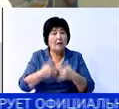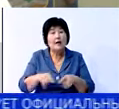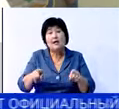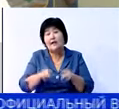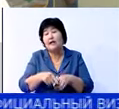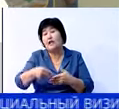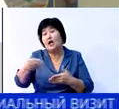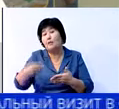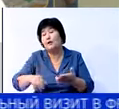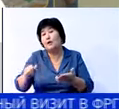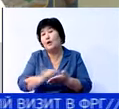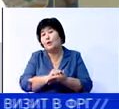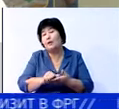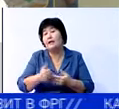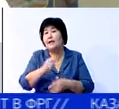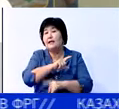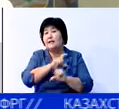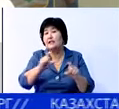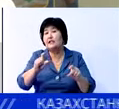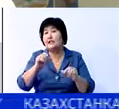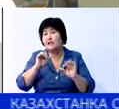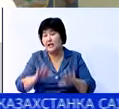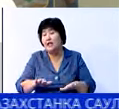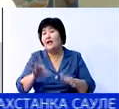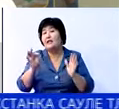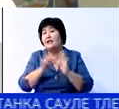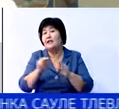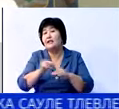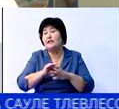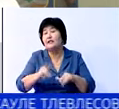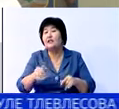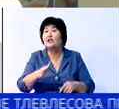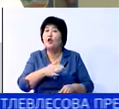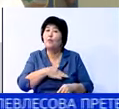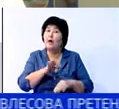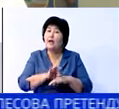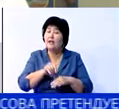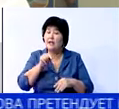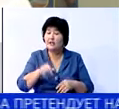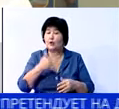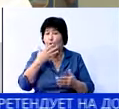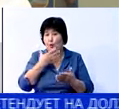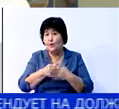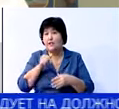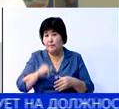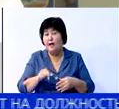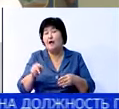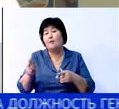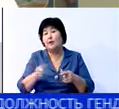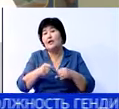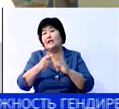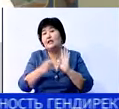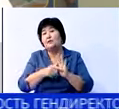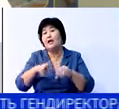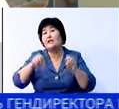Также подписали меморандум с Национальным медицинским центром. Цель – лечить детей с пороками сердца здесь у себя. Подготовлены 17